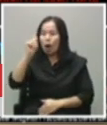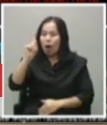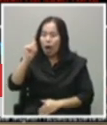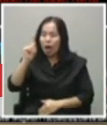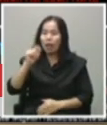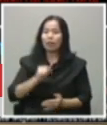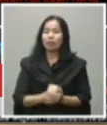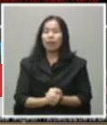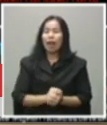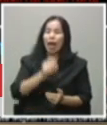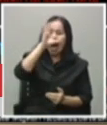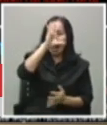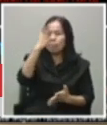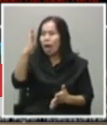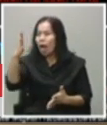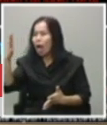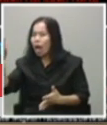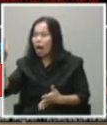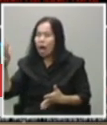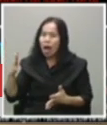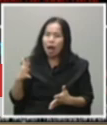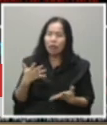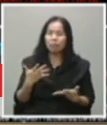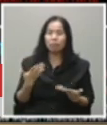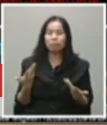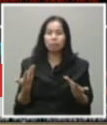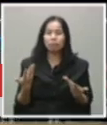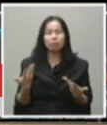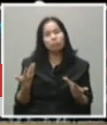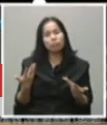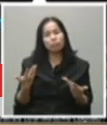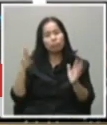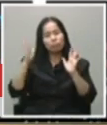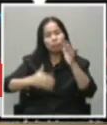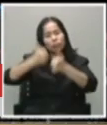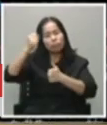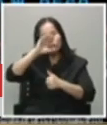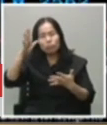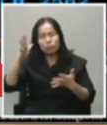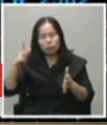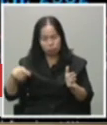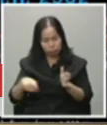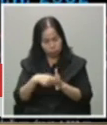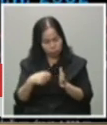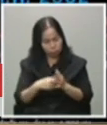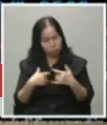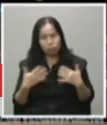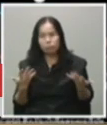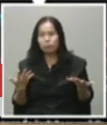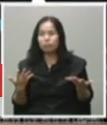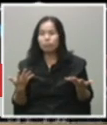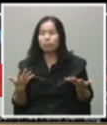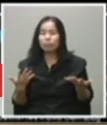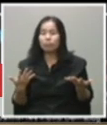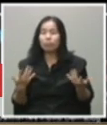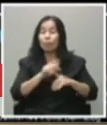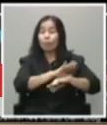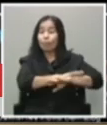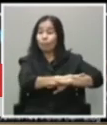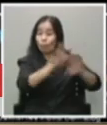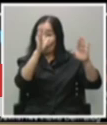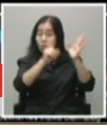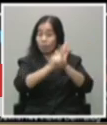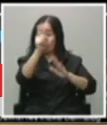หาผู้รับเหมาไม่ได้เหตุผลก็ไม่บอกถ้าท่านนายกมีเหตุผลเอามาแจ้งด้วยนะครับแต่อยู่ๆพอยกเลิ